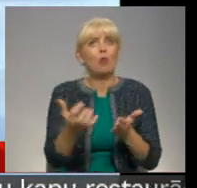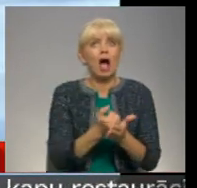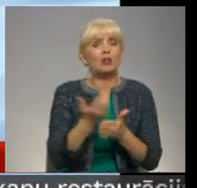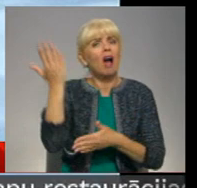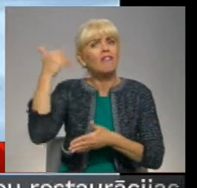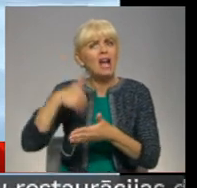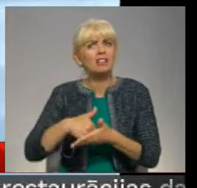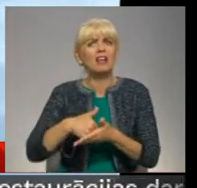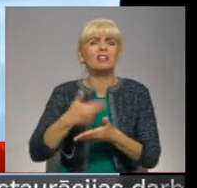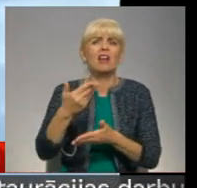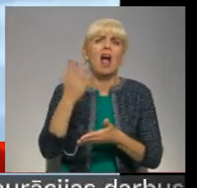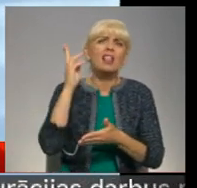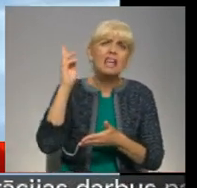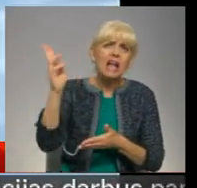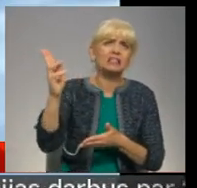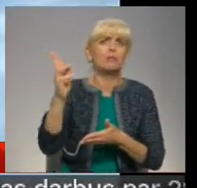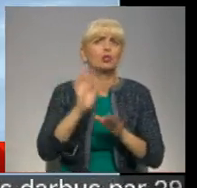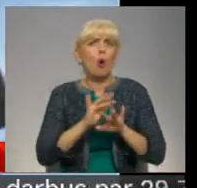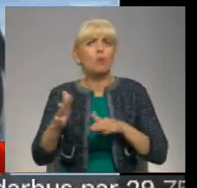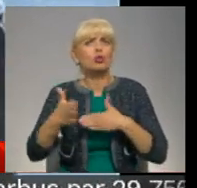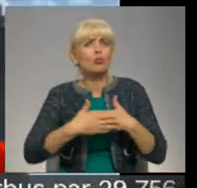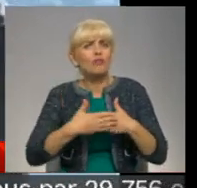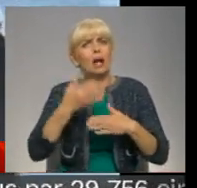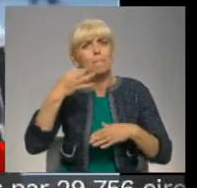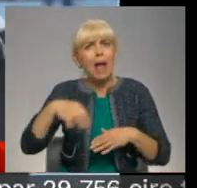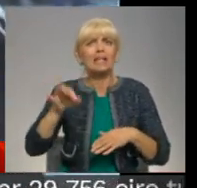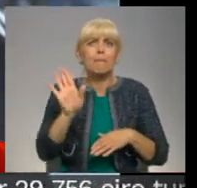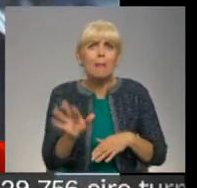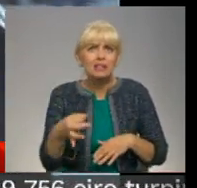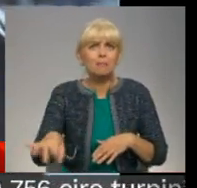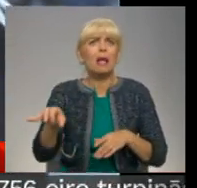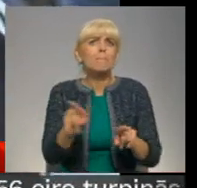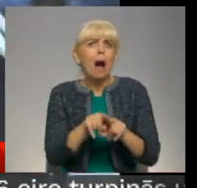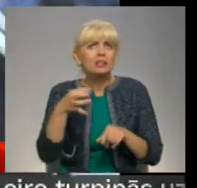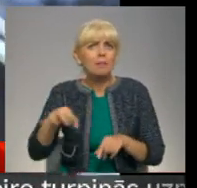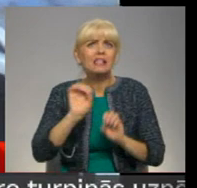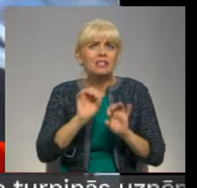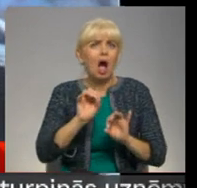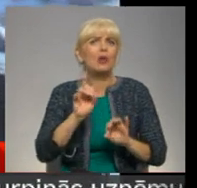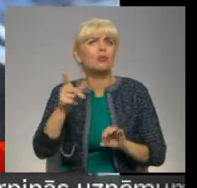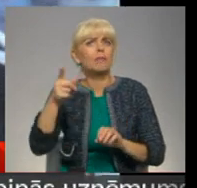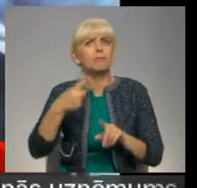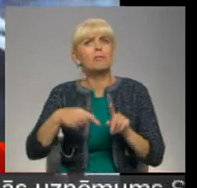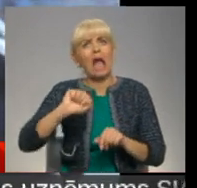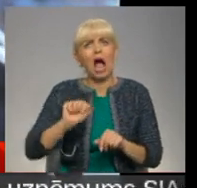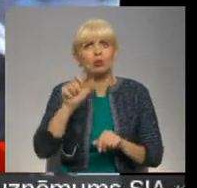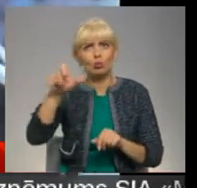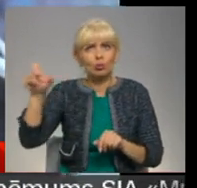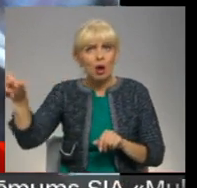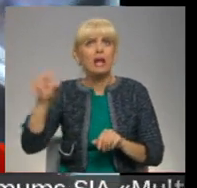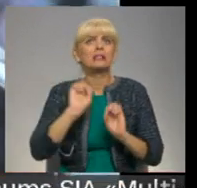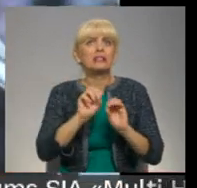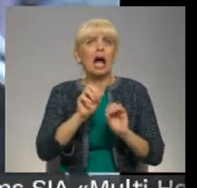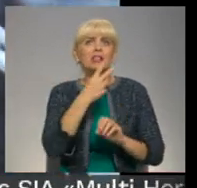un māsas meitas stāstos un laikabiedru atmiņās. Dokumentālais stāsts skatītāju vērtējumam tiks nodots šopiekdien LTV1 uzreiz